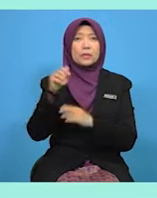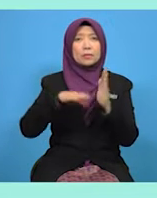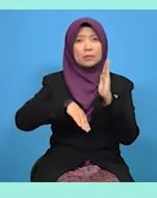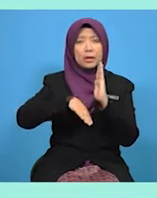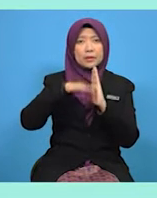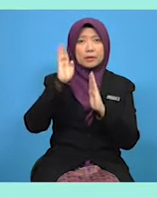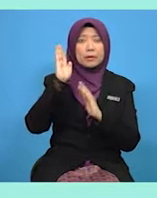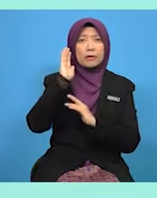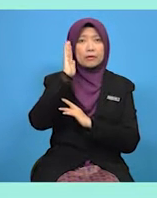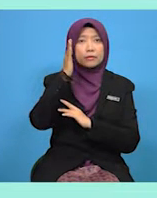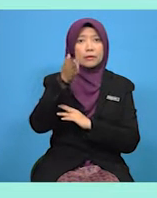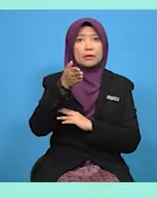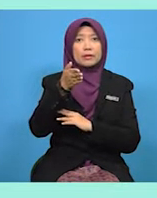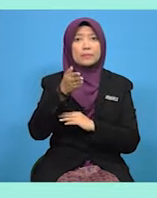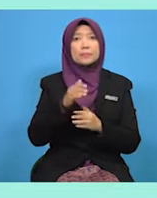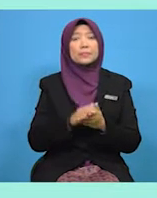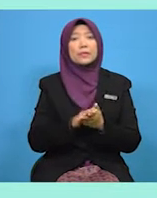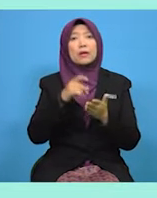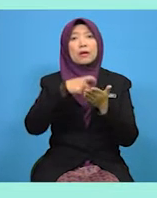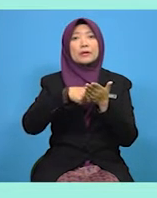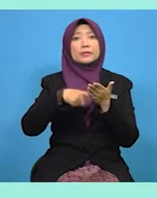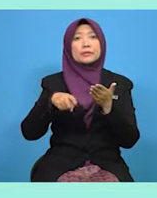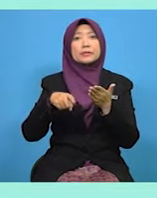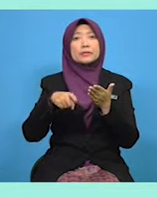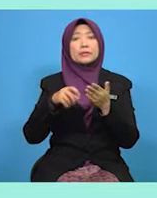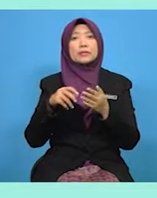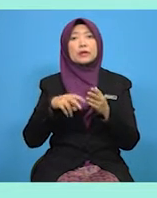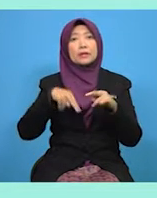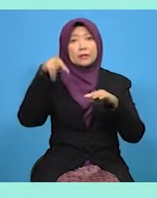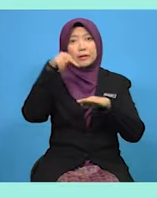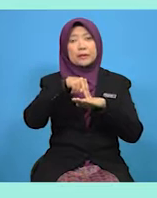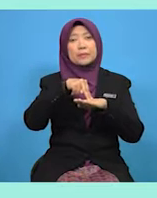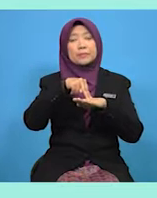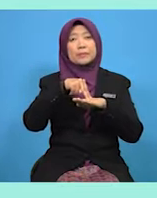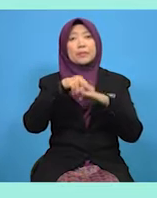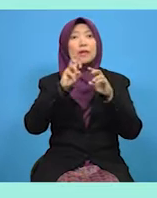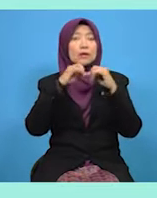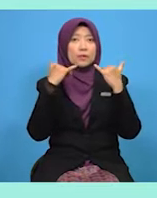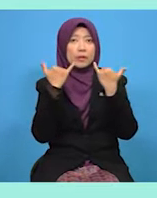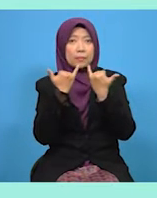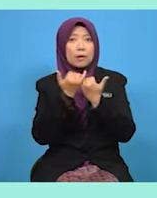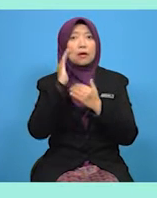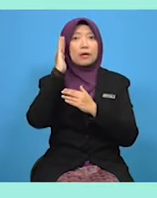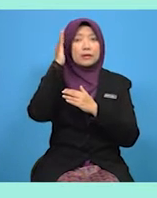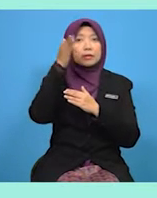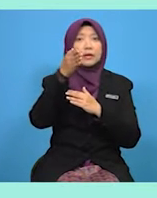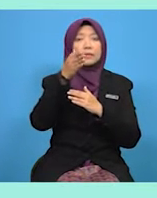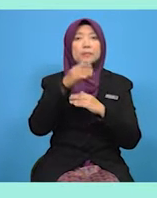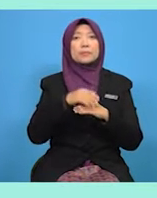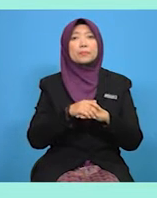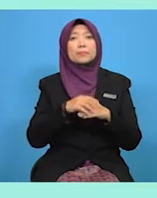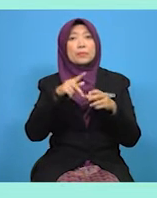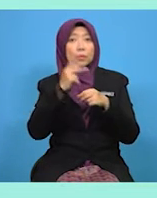Lebihan ini akan menyebabkan harga cenderung naik. Firma akan